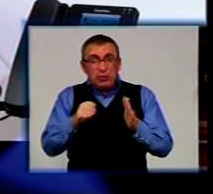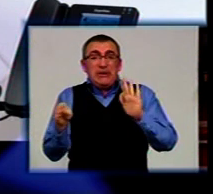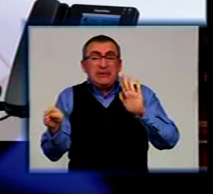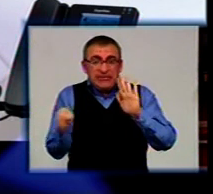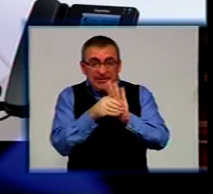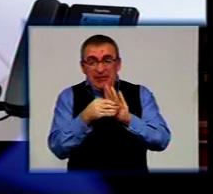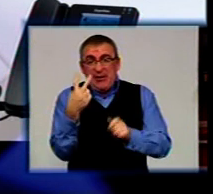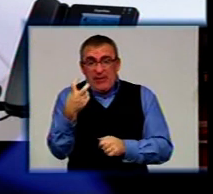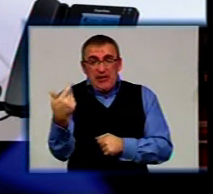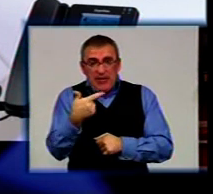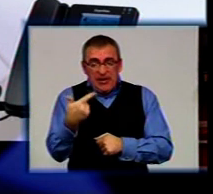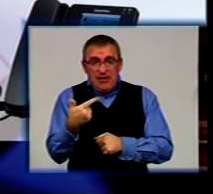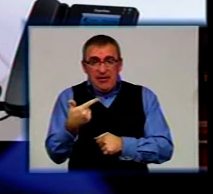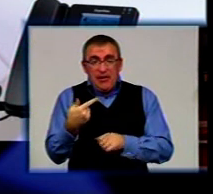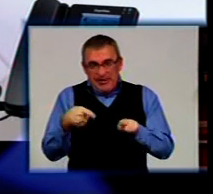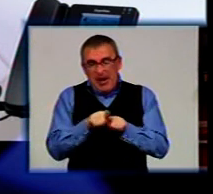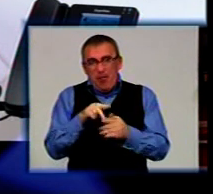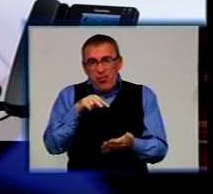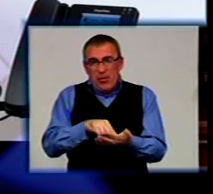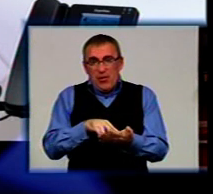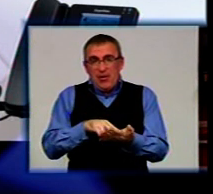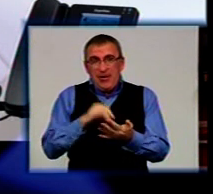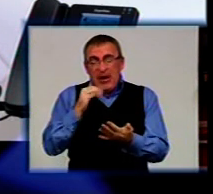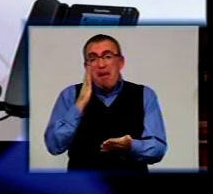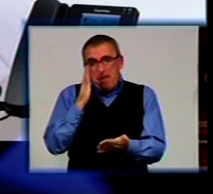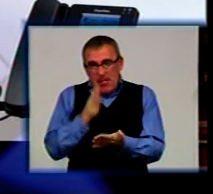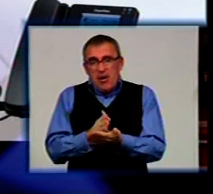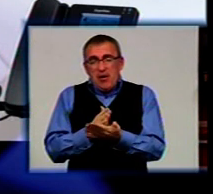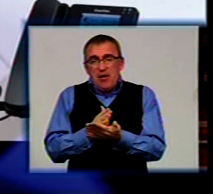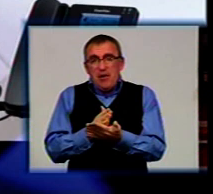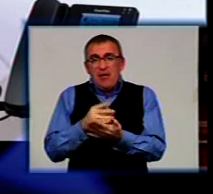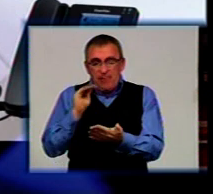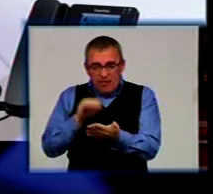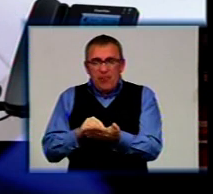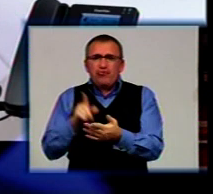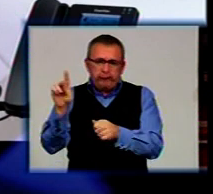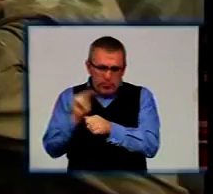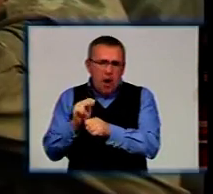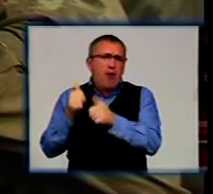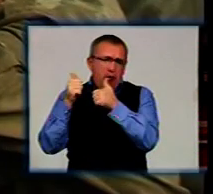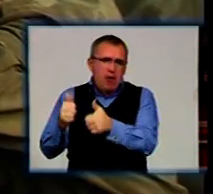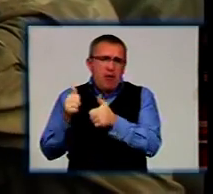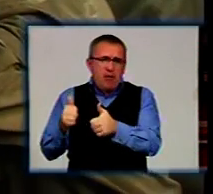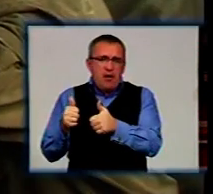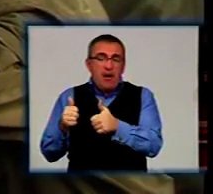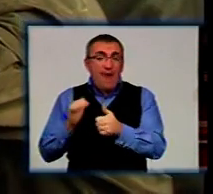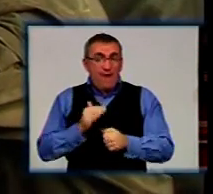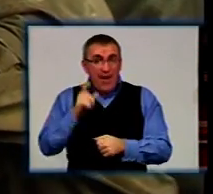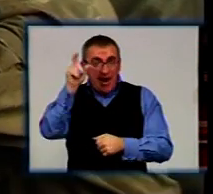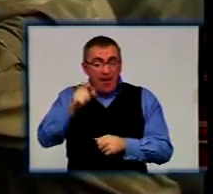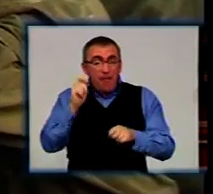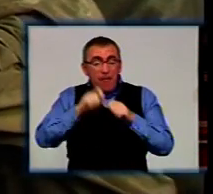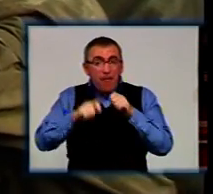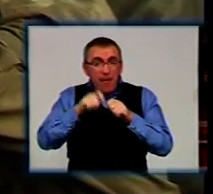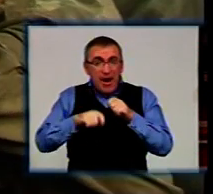заплатити ці 200 гривень, так поставлено, і мати безліч, що він справний і все. За словами фермера, перевіряти